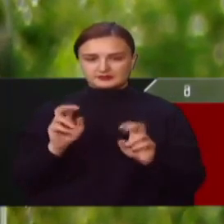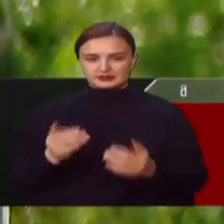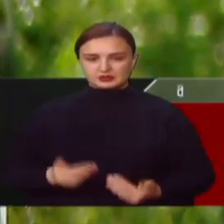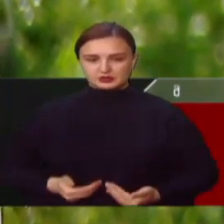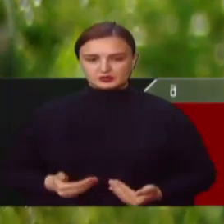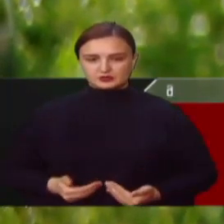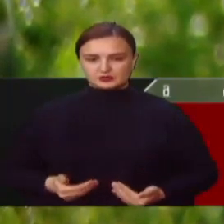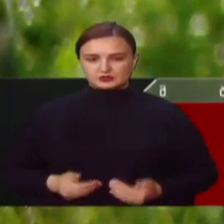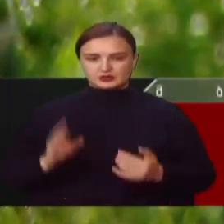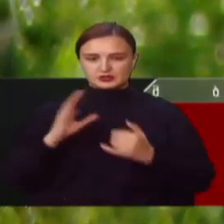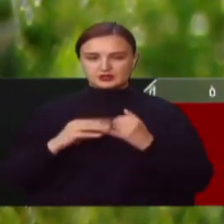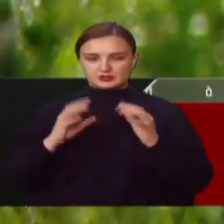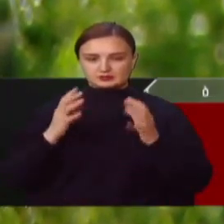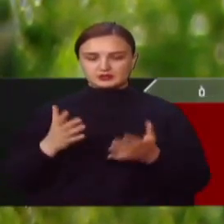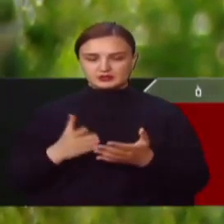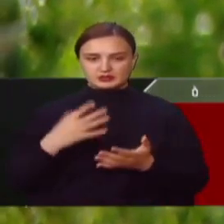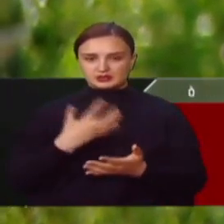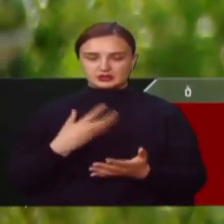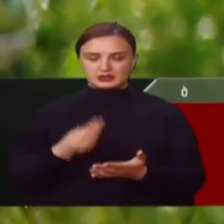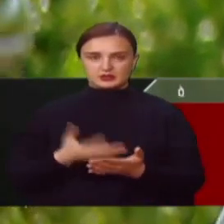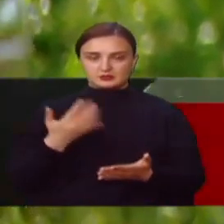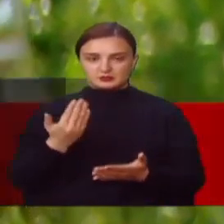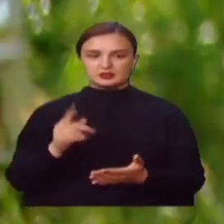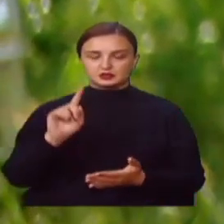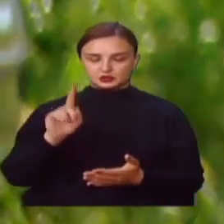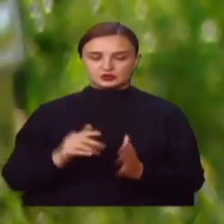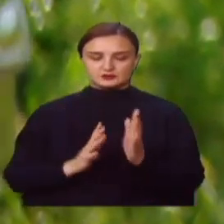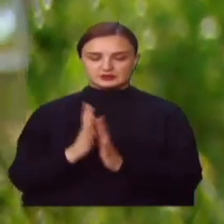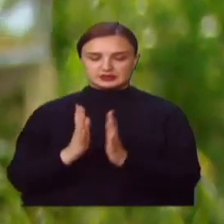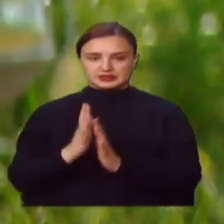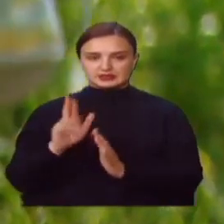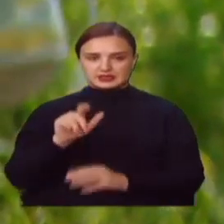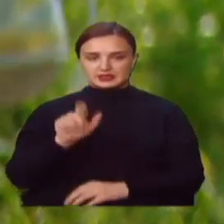სიცოცხლე დედამიწაზე არის ღირებული, მათ შორის მცენარის და ადამიანის.